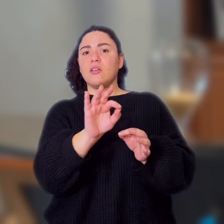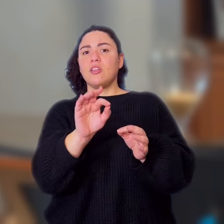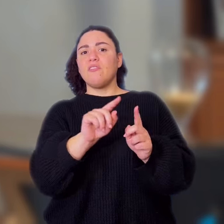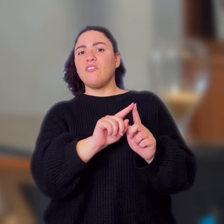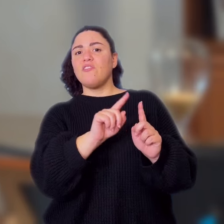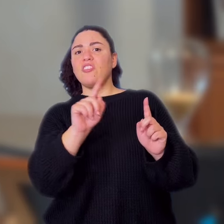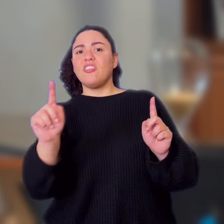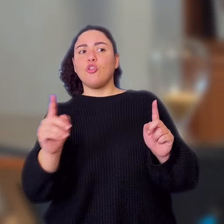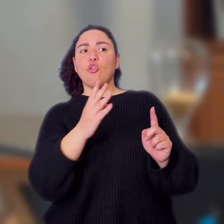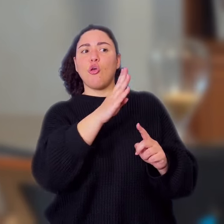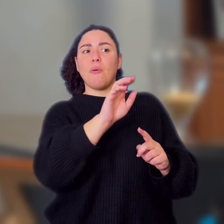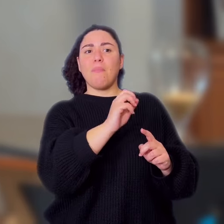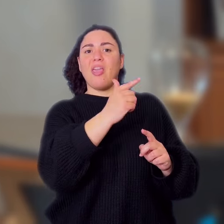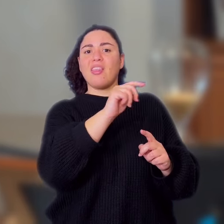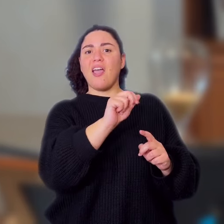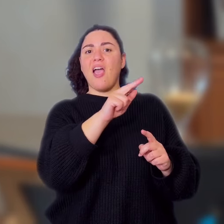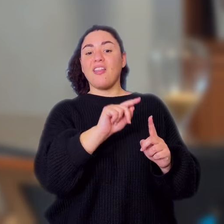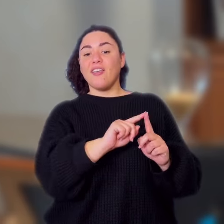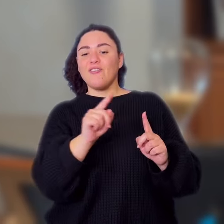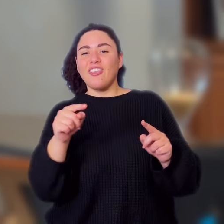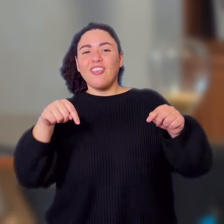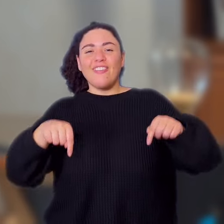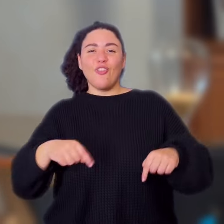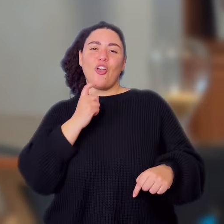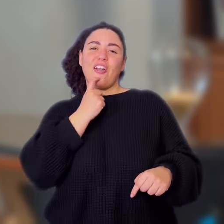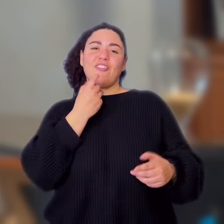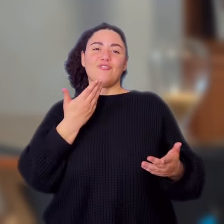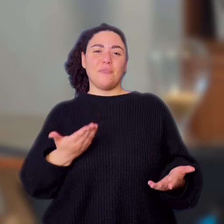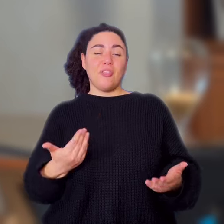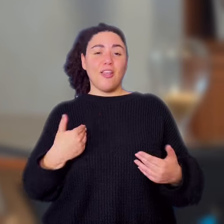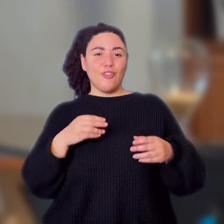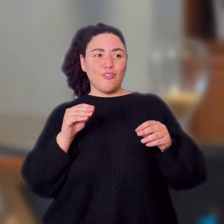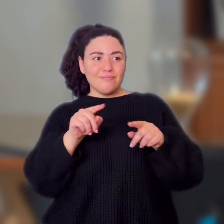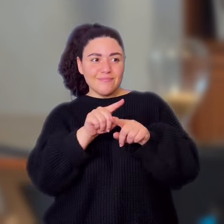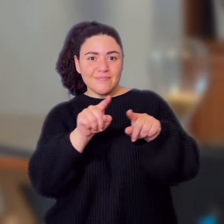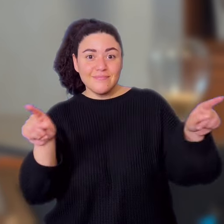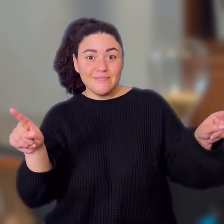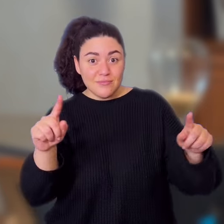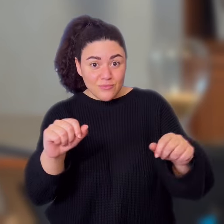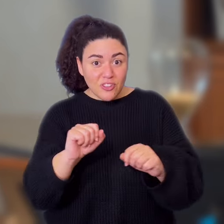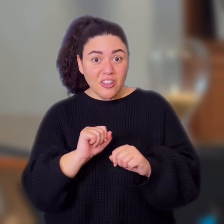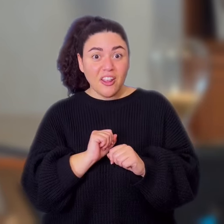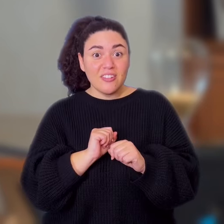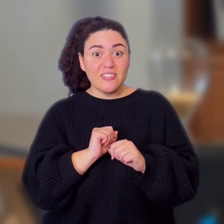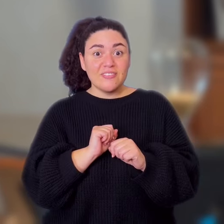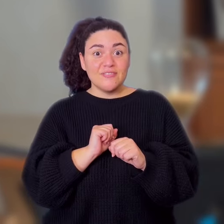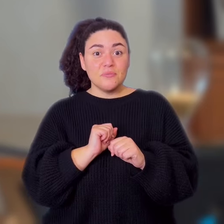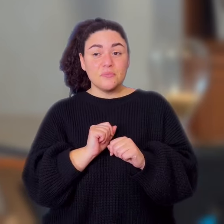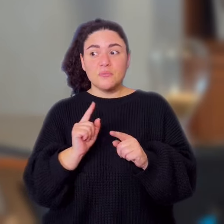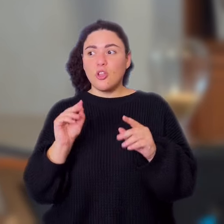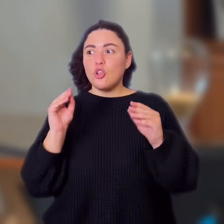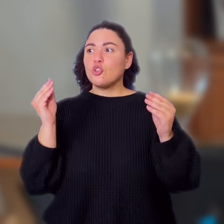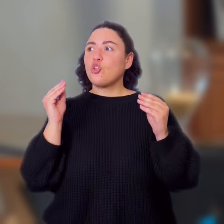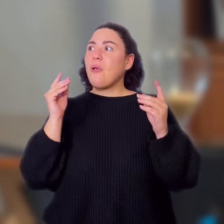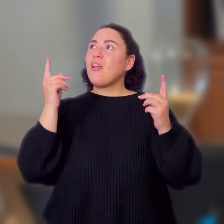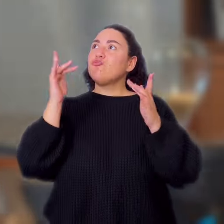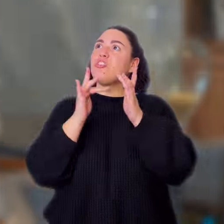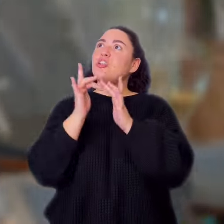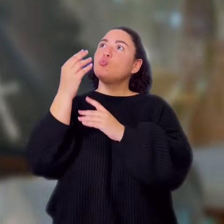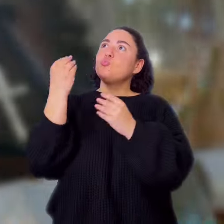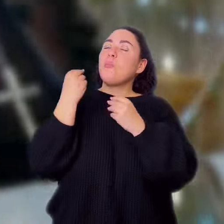fino a Reggio Emilia credi tu questo Questa è la domanda La vera domanda che Gesù rivolge a